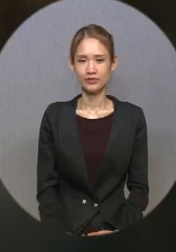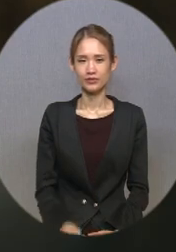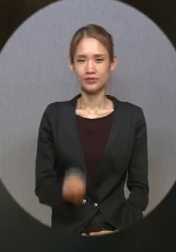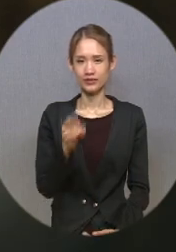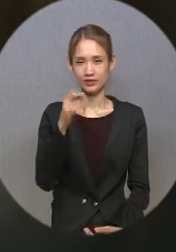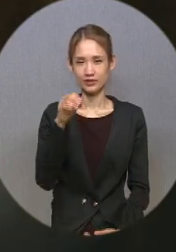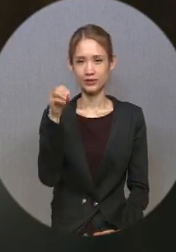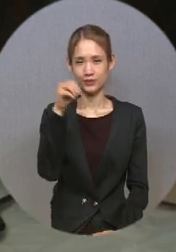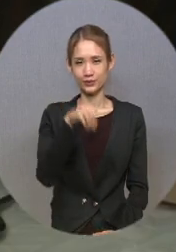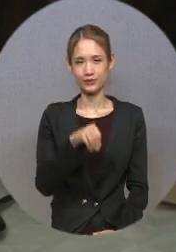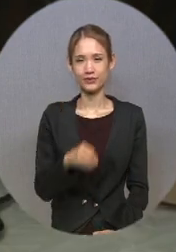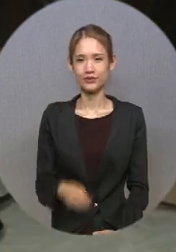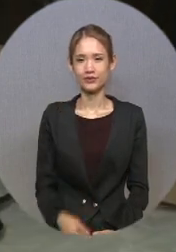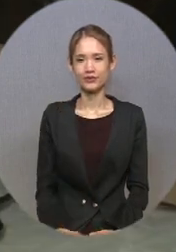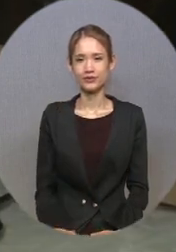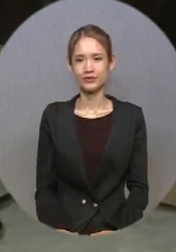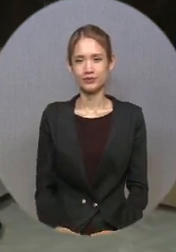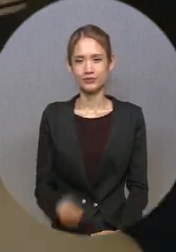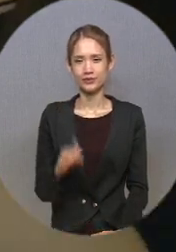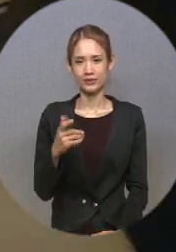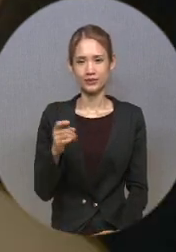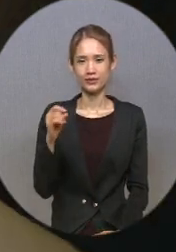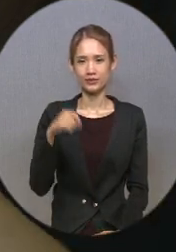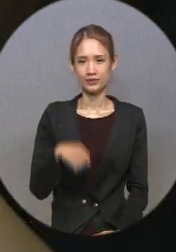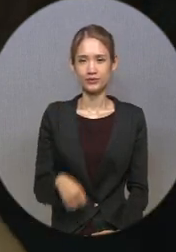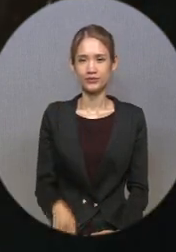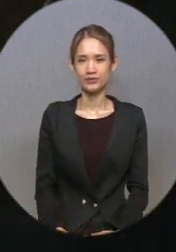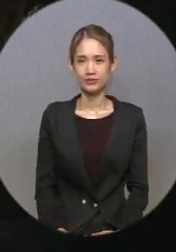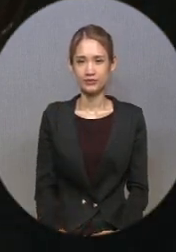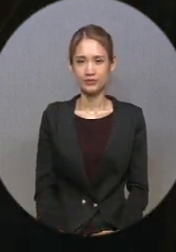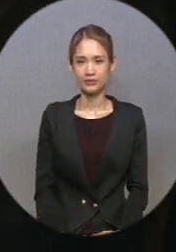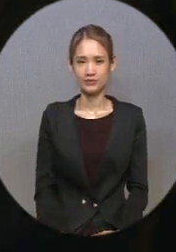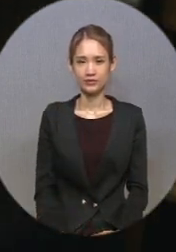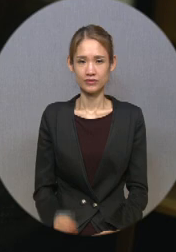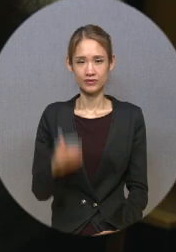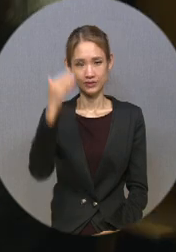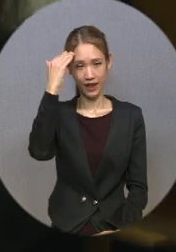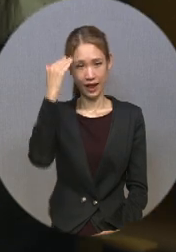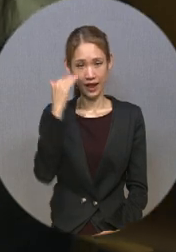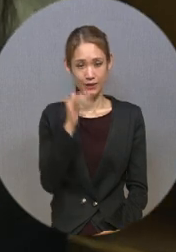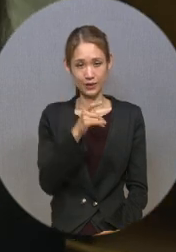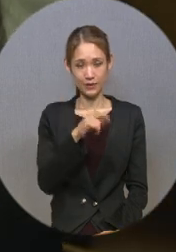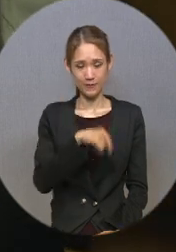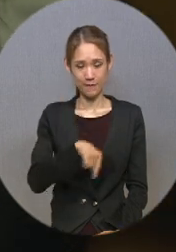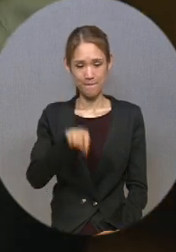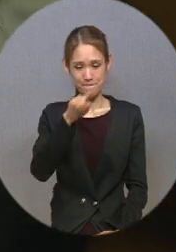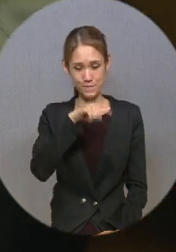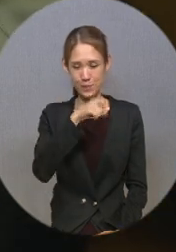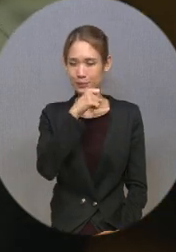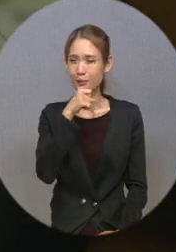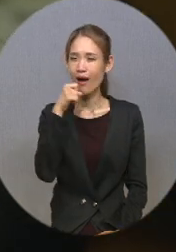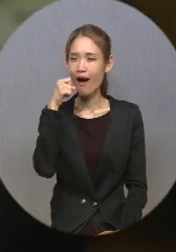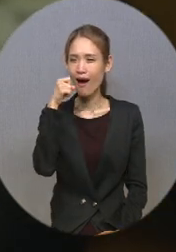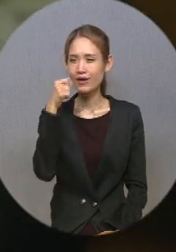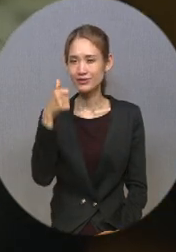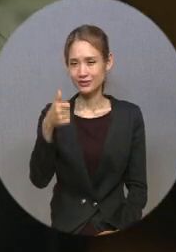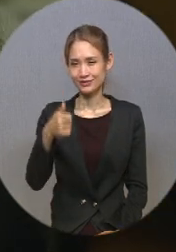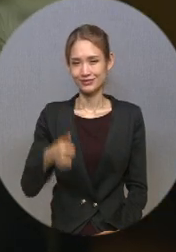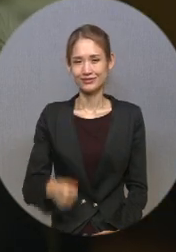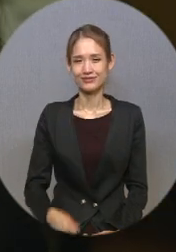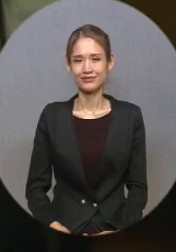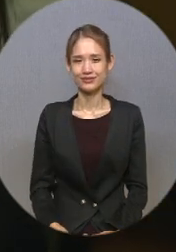올리고. 야채 올리고. 신나. 대한민국에 내일 남의 멸치만큼 맛있는 데가 없다. 내가